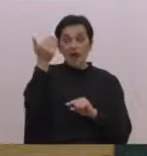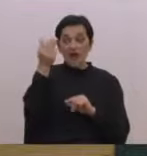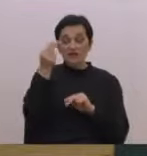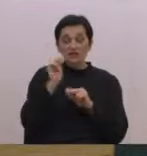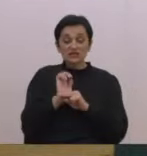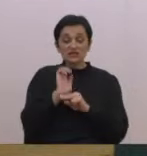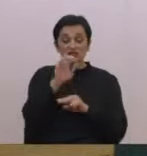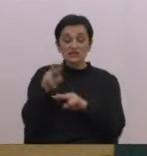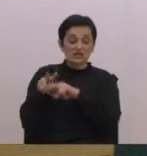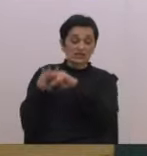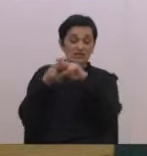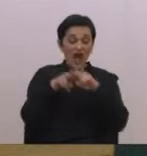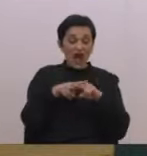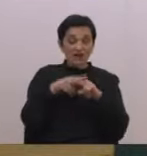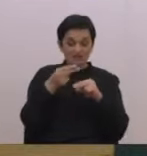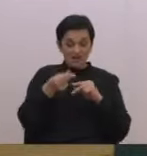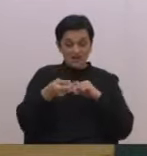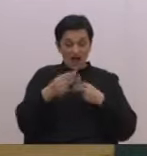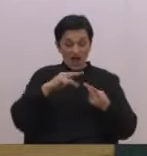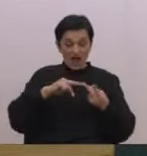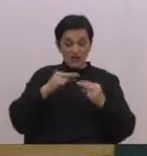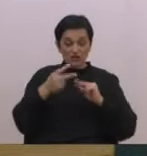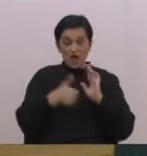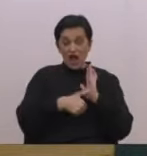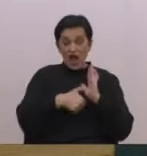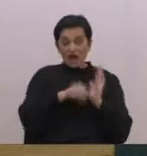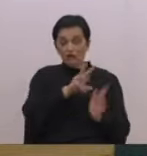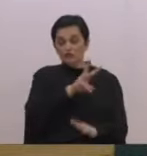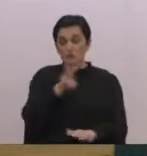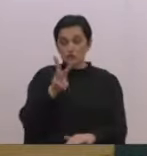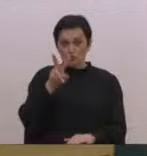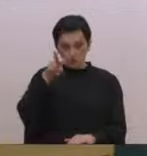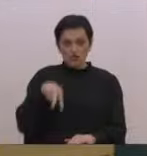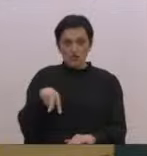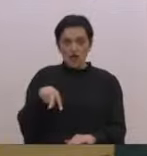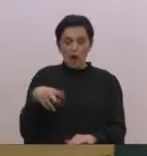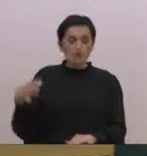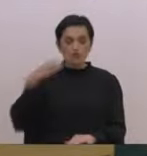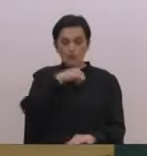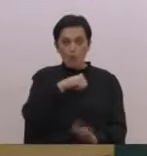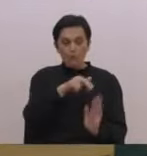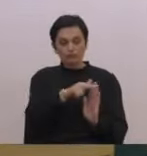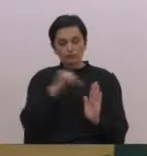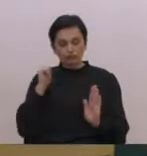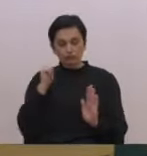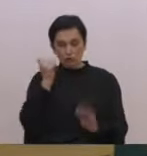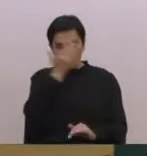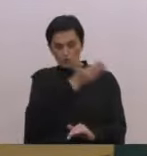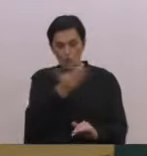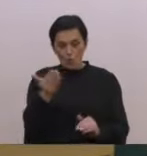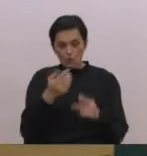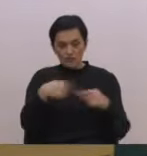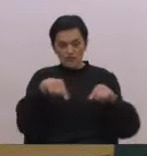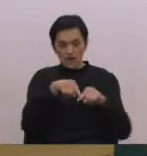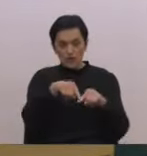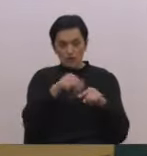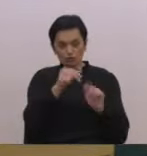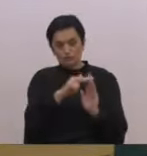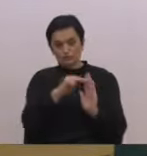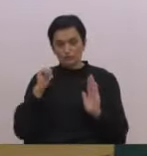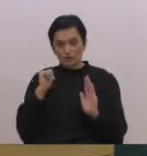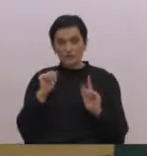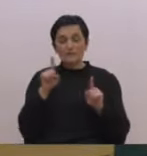თანხის გადახურდავებაში 600 მილიონი ლარი მოპარეს ხალხს მოსახლეობას მოპარეს მერე